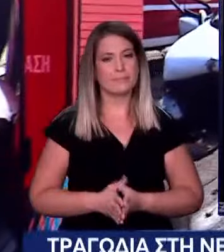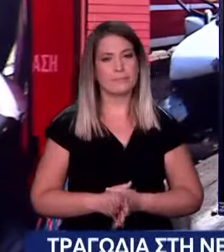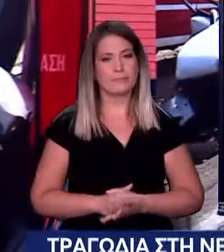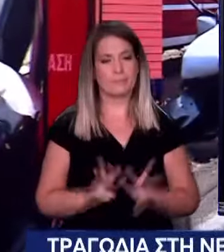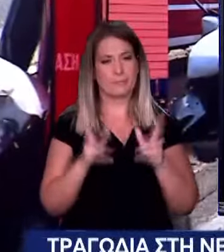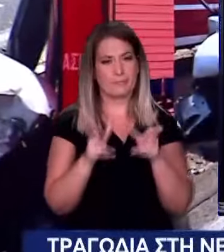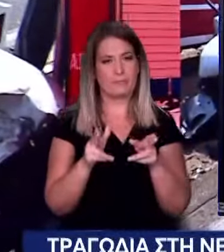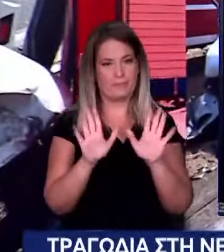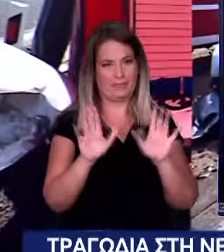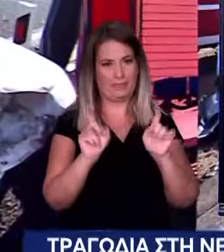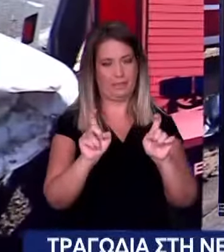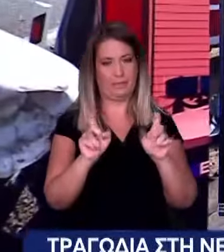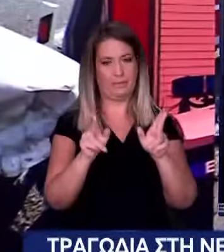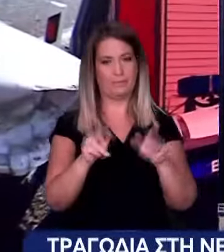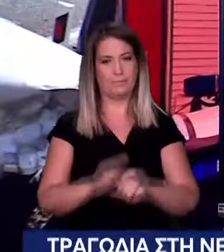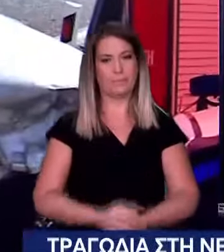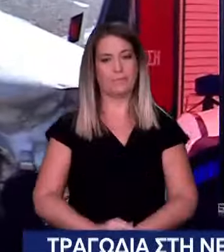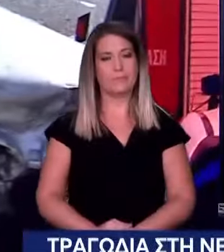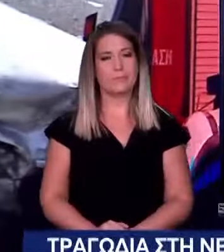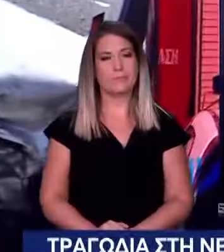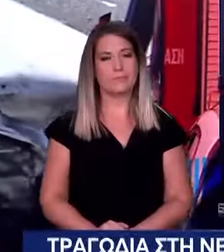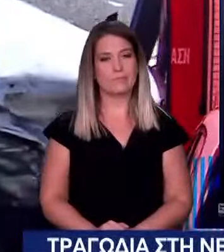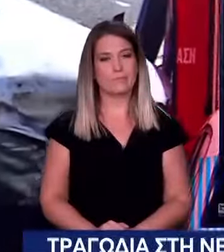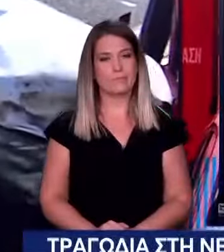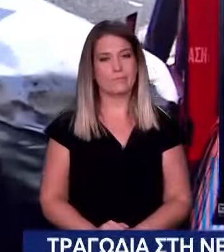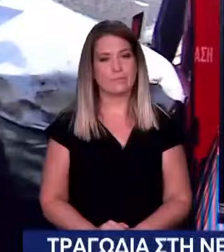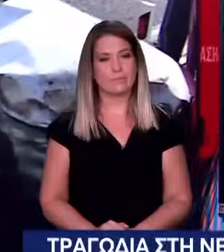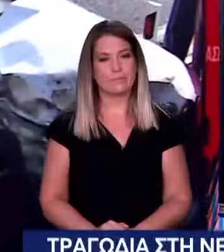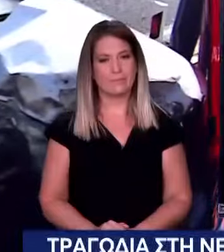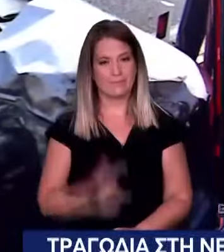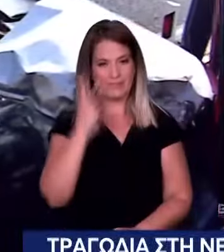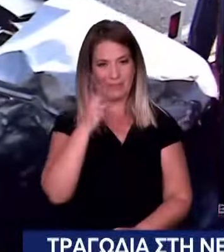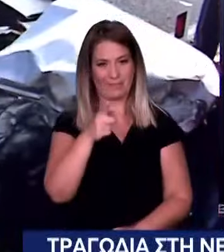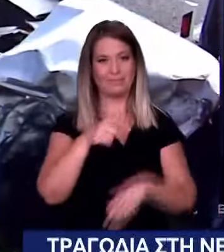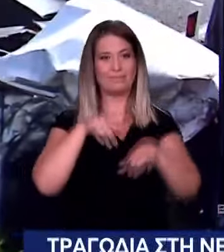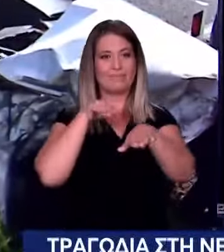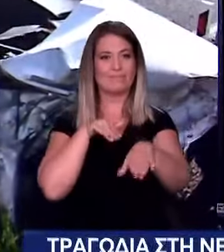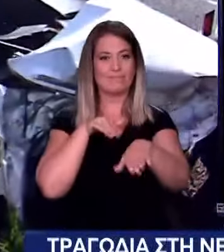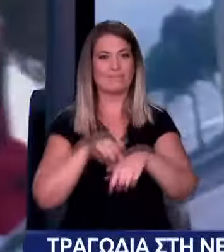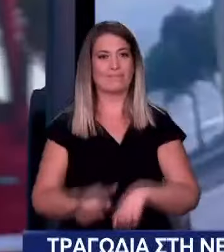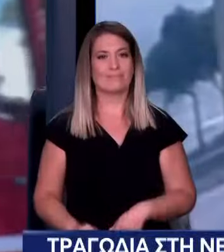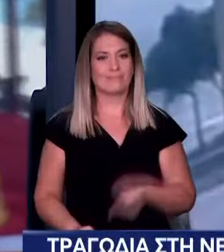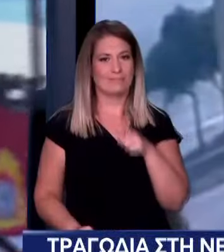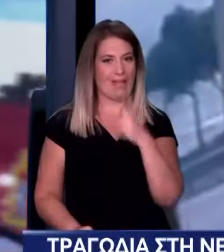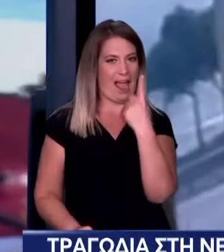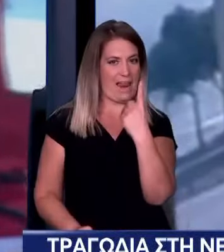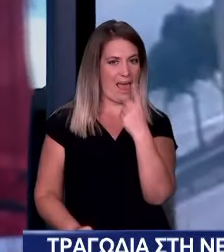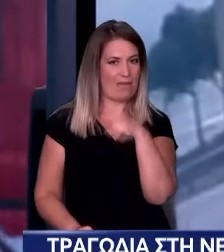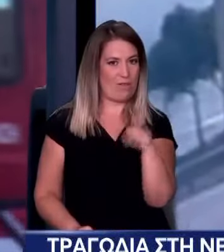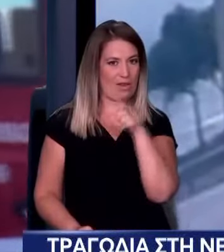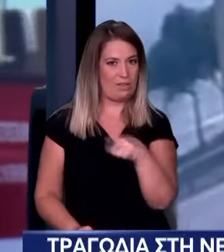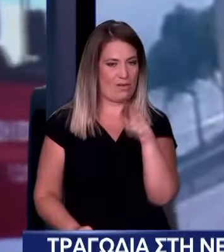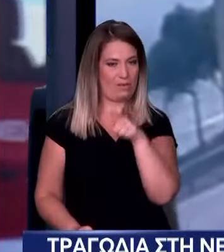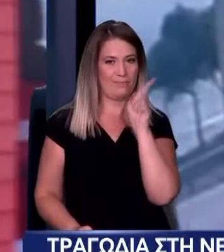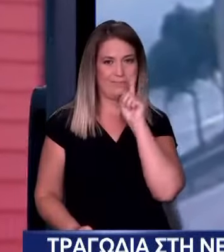ας σταματήσουμε, ότι υπάρχουν δύο αυτοκίνητα που βλέπετε. Στο πρώτο αυτοκίνητο που είναι σε αυτόν εδώ τον κύκλο